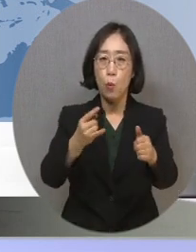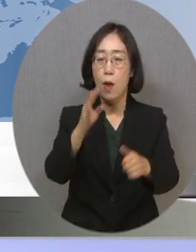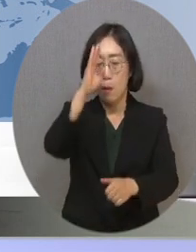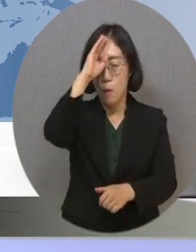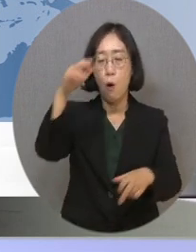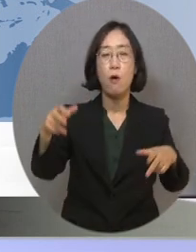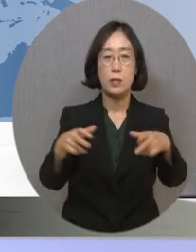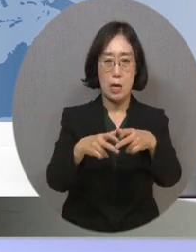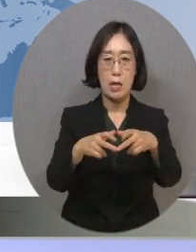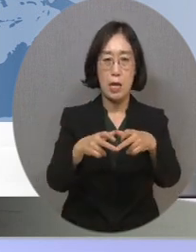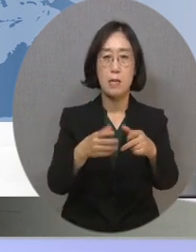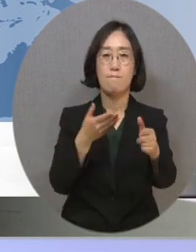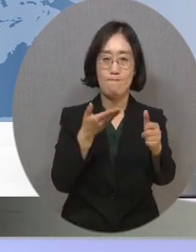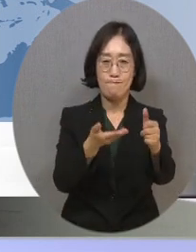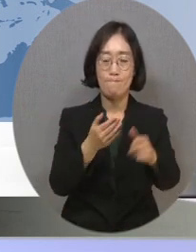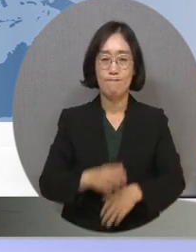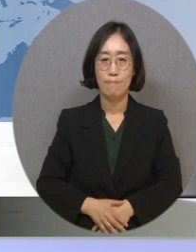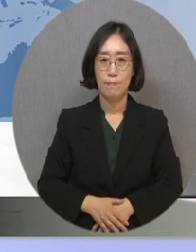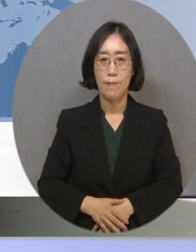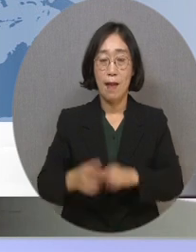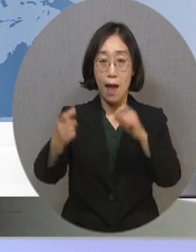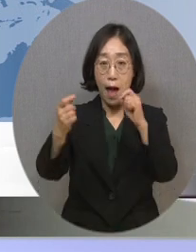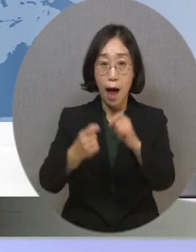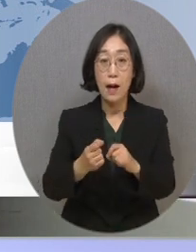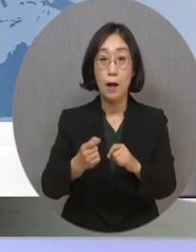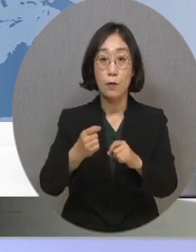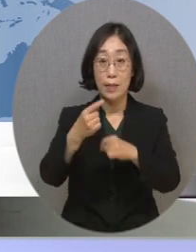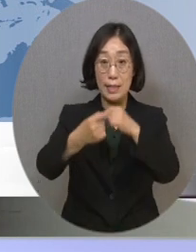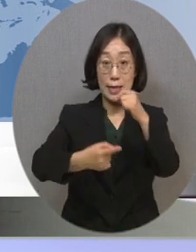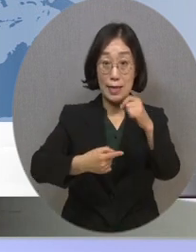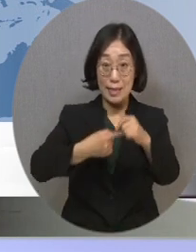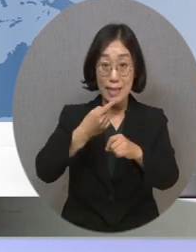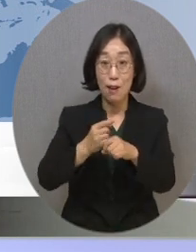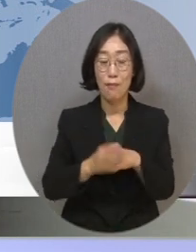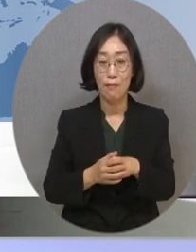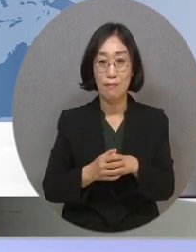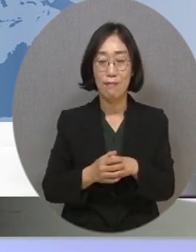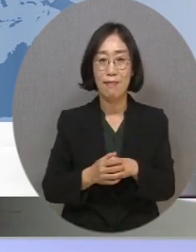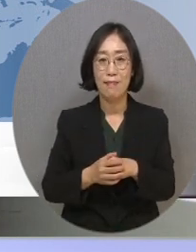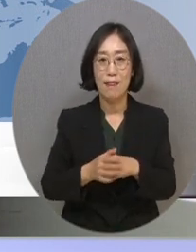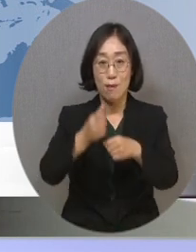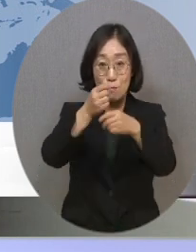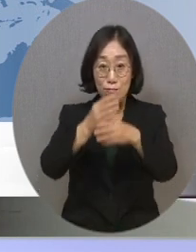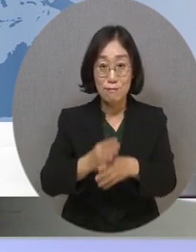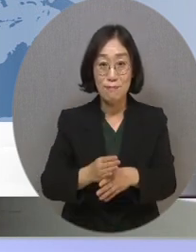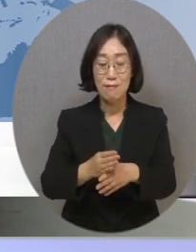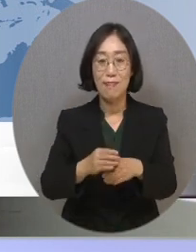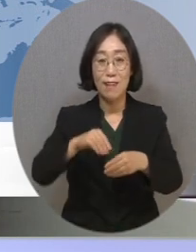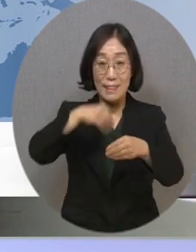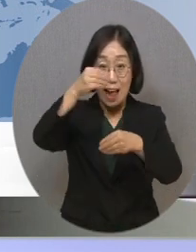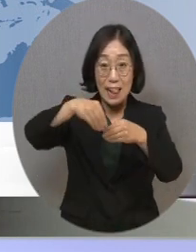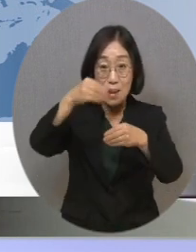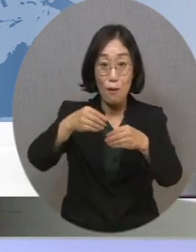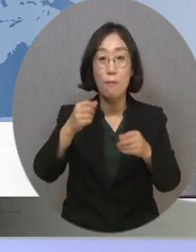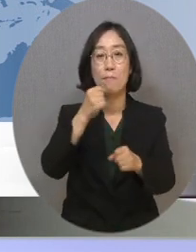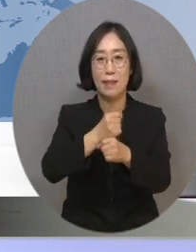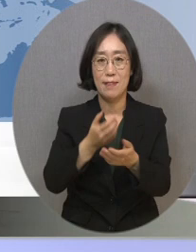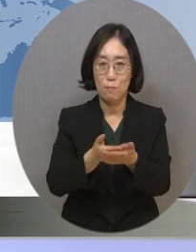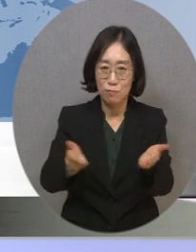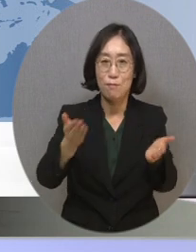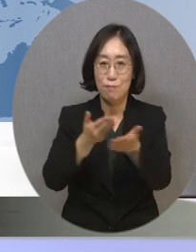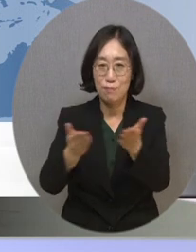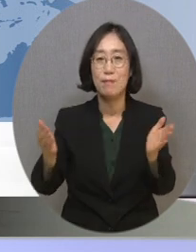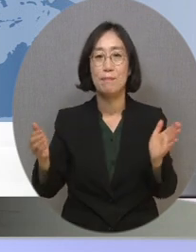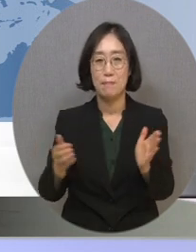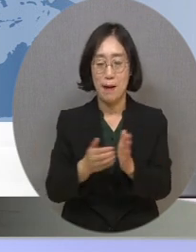장애인 당사자인데 다가오는 새에 달력까지 만들어 지역에 어려운 이웃들에게 전하며 나눔의 열정을 더하고